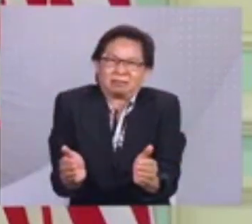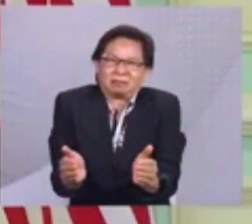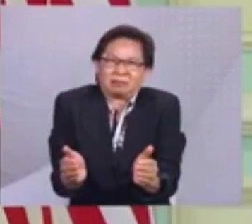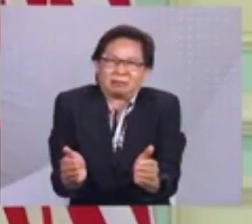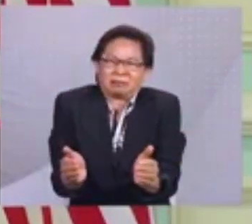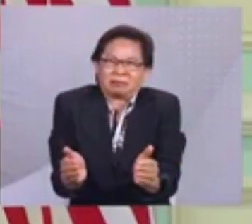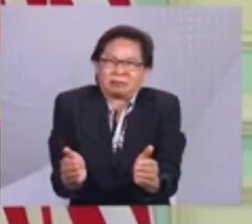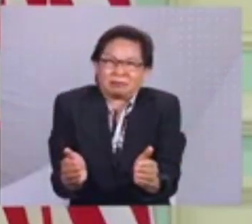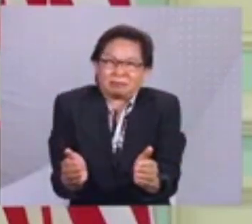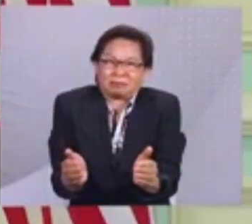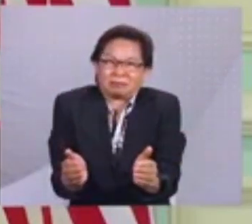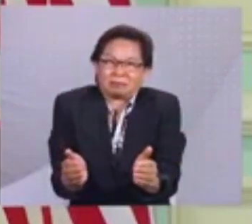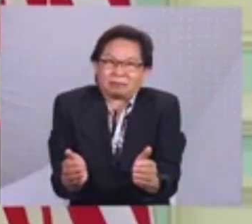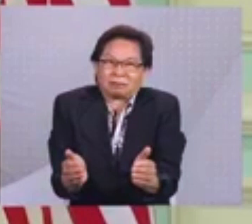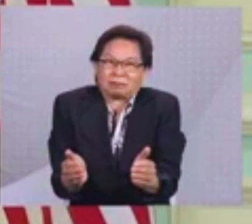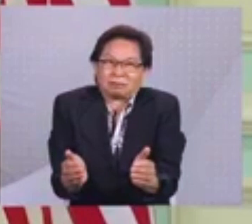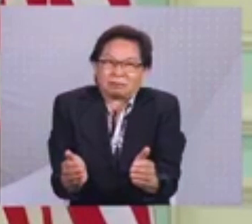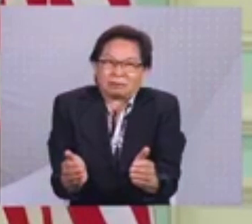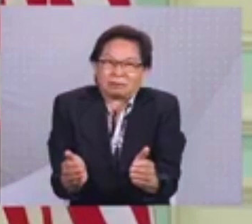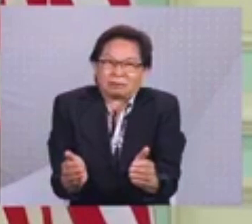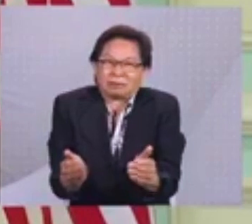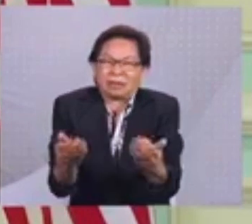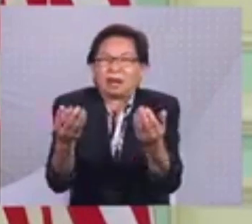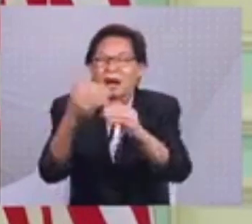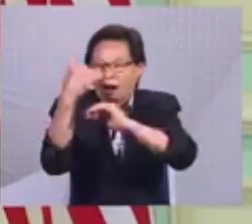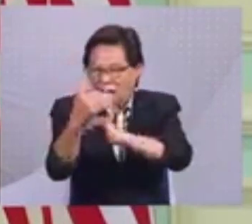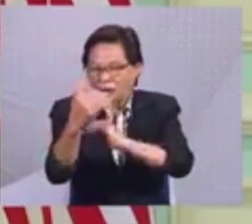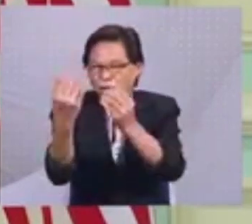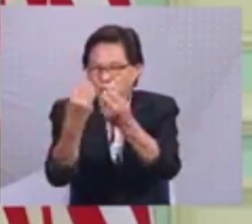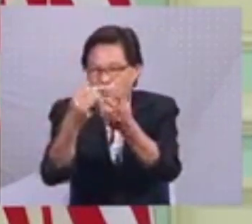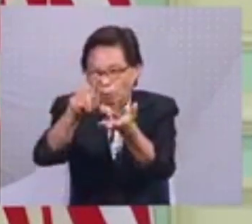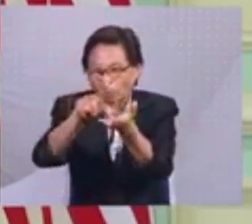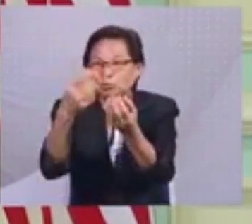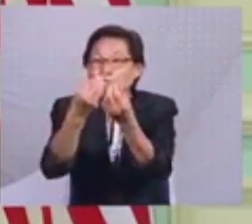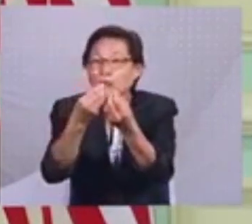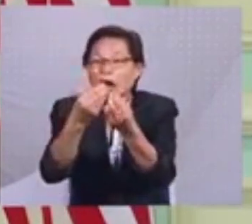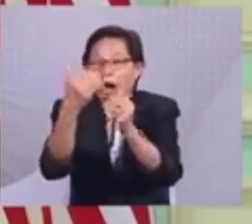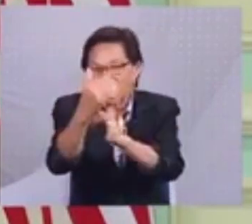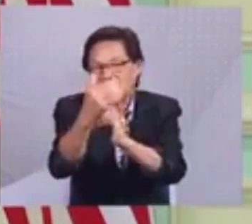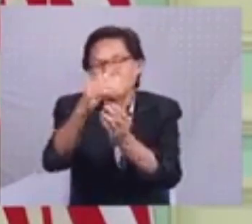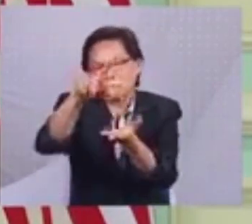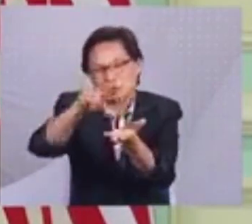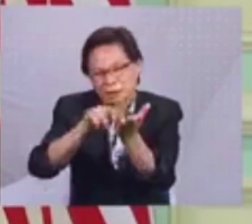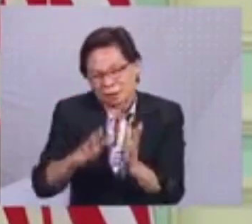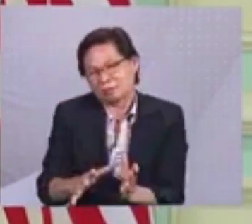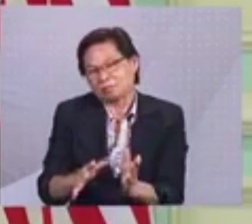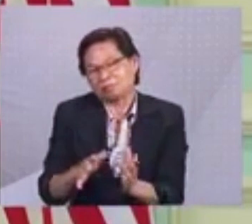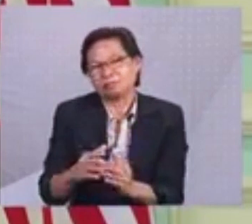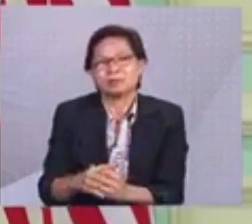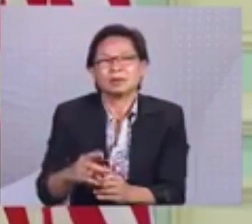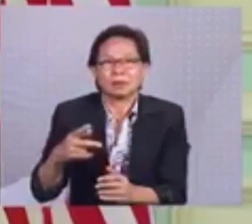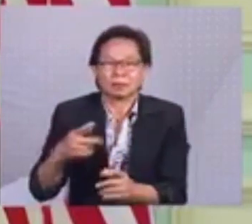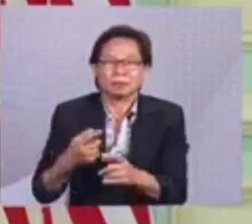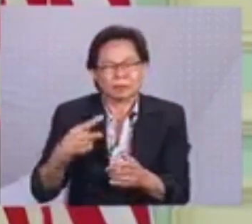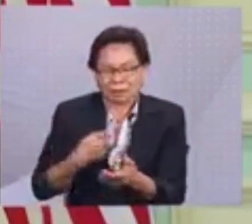boleh menghadkan jumlah media yang boleh hadir di sesuatu tempat. InsyaAllah kita perlu